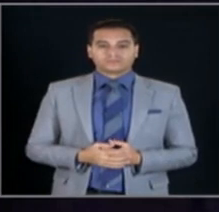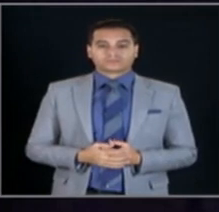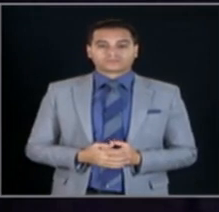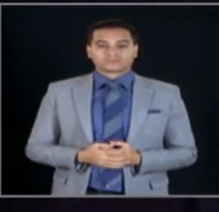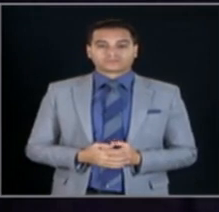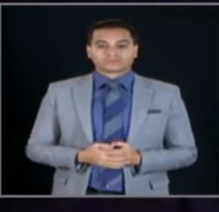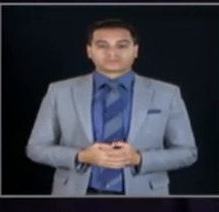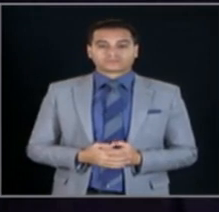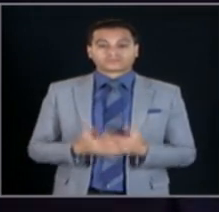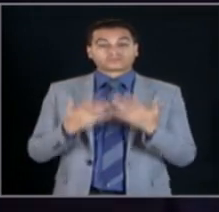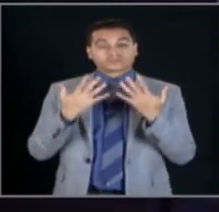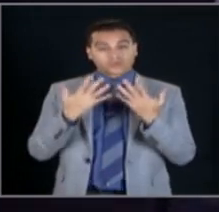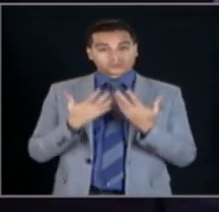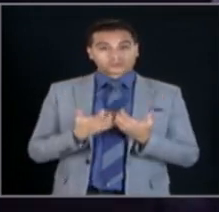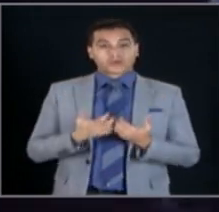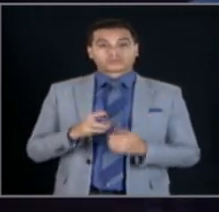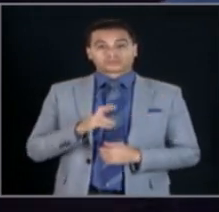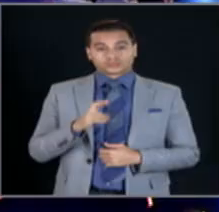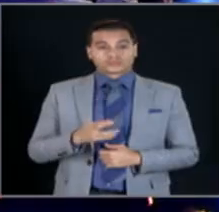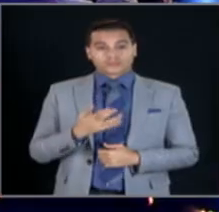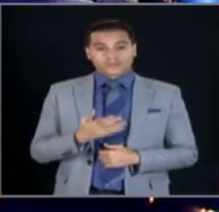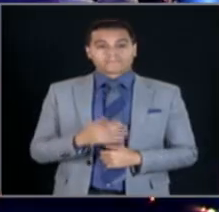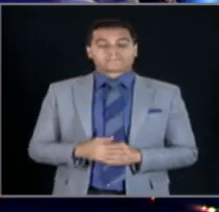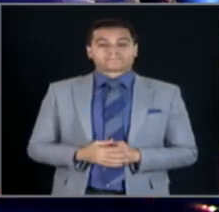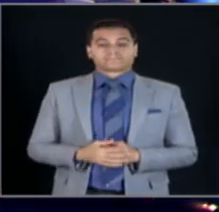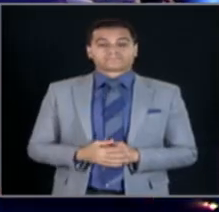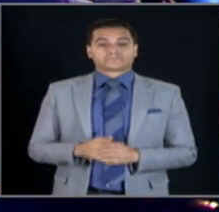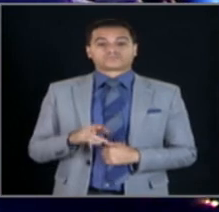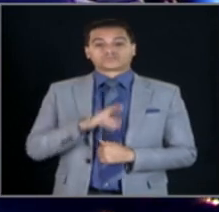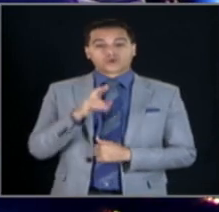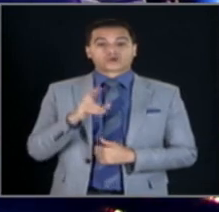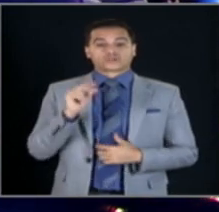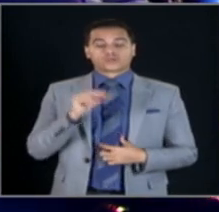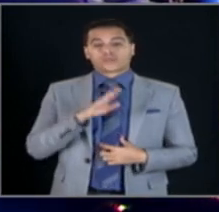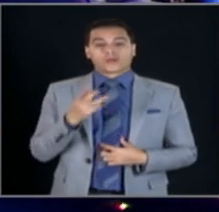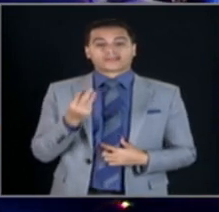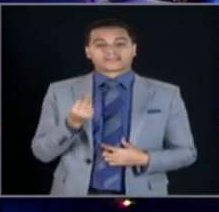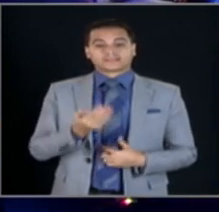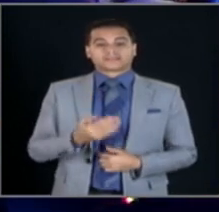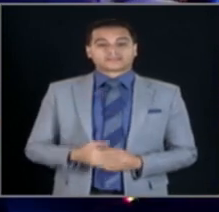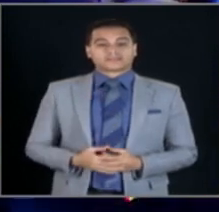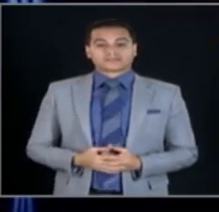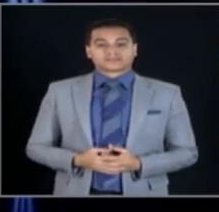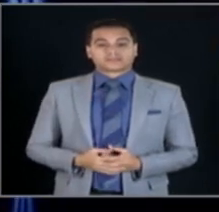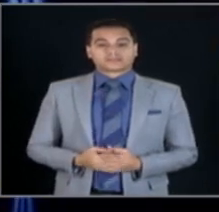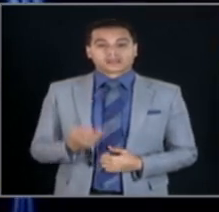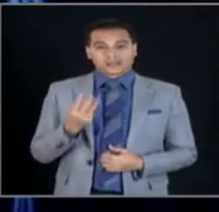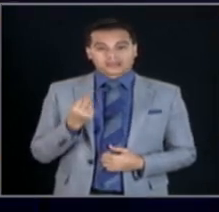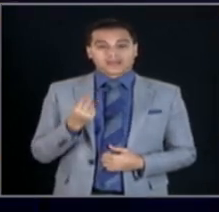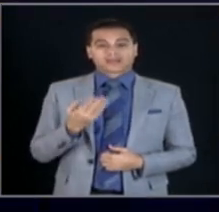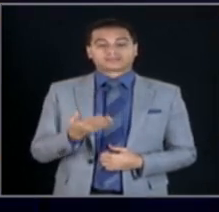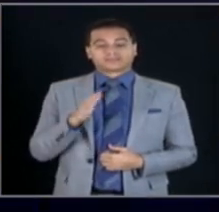سؤال في القدرات الذهنيه يا ترى السؤال ب 20 نقطه ولا ب 30 نقطه